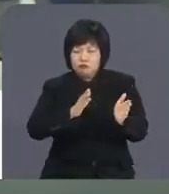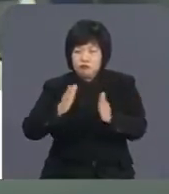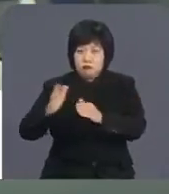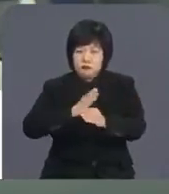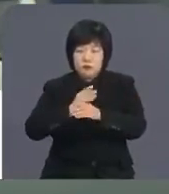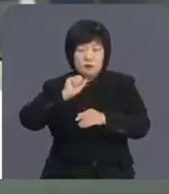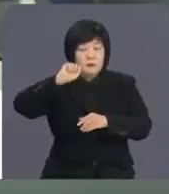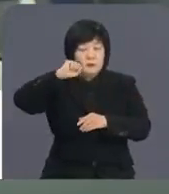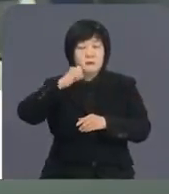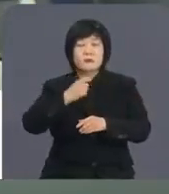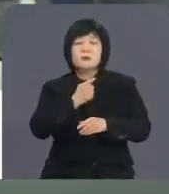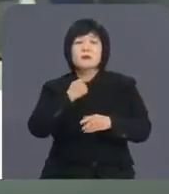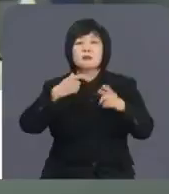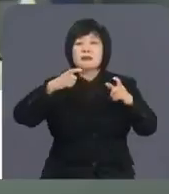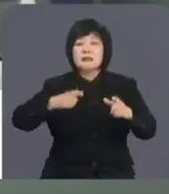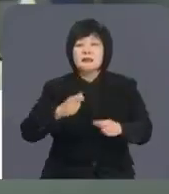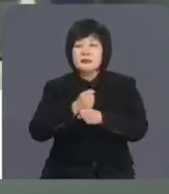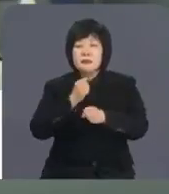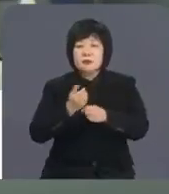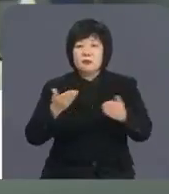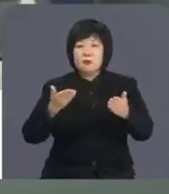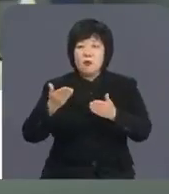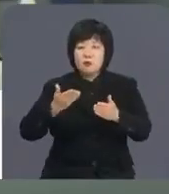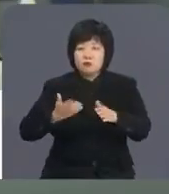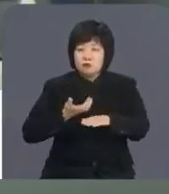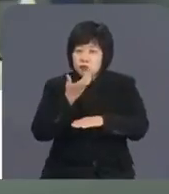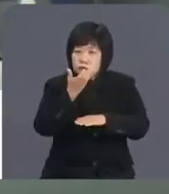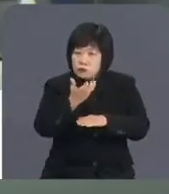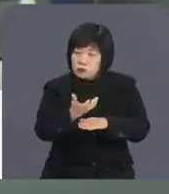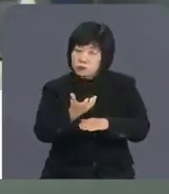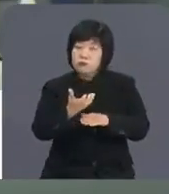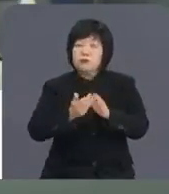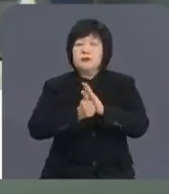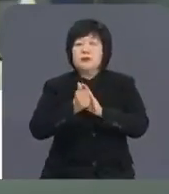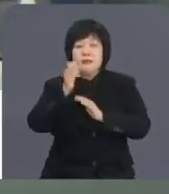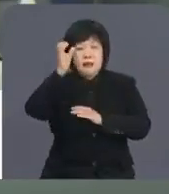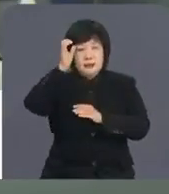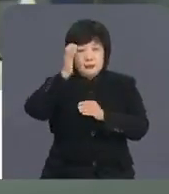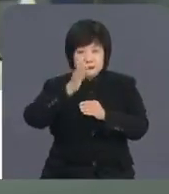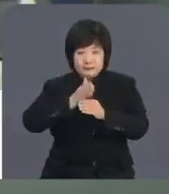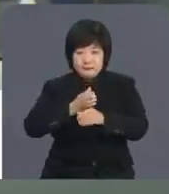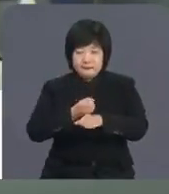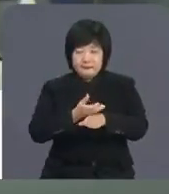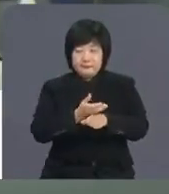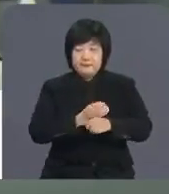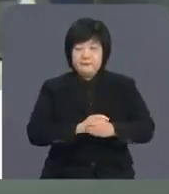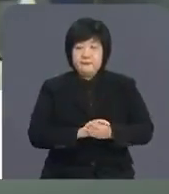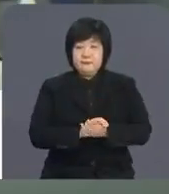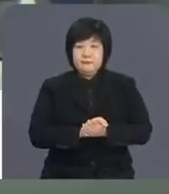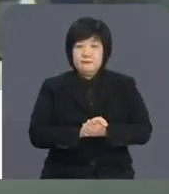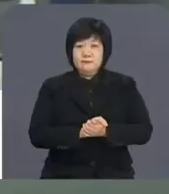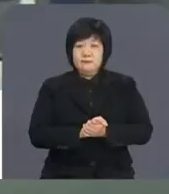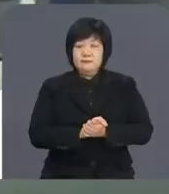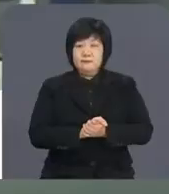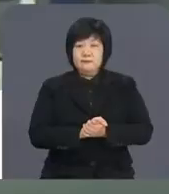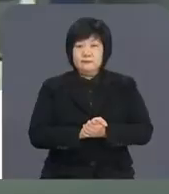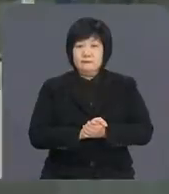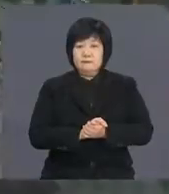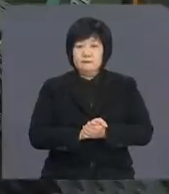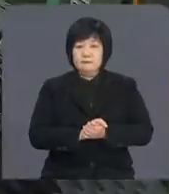어려움을 겪고 있는 지역 제조업 수출 전선에 숨통이 트일 것으로 기대됩니다 공조 기자가 보도합니다